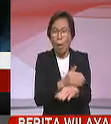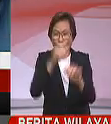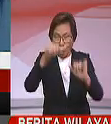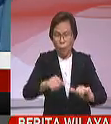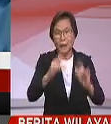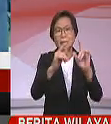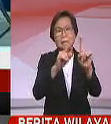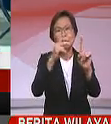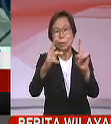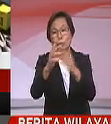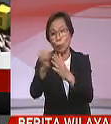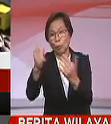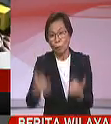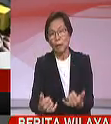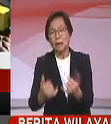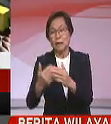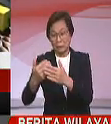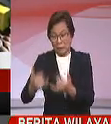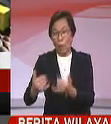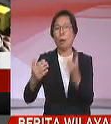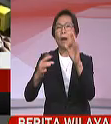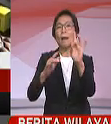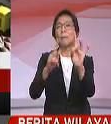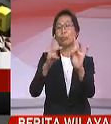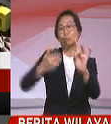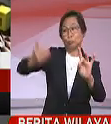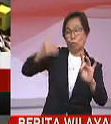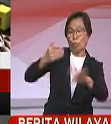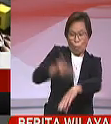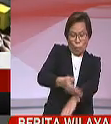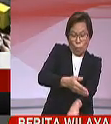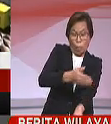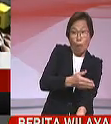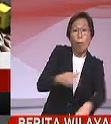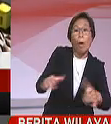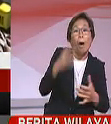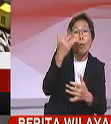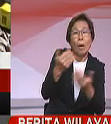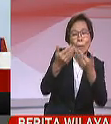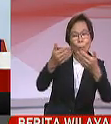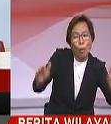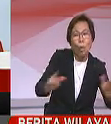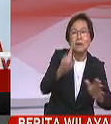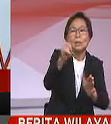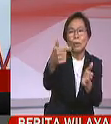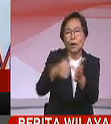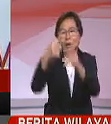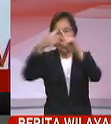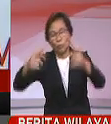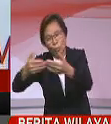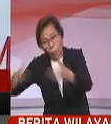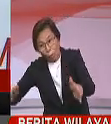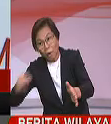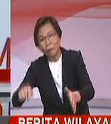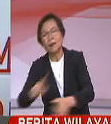pesakit berbanding 8000 sebelum ini penambah baikan itu dibuat menerusi pembukaan sebuah lagi dewan